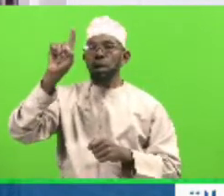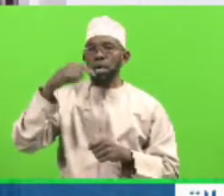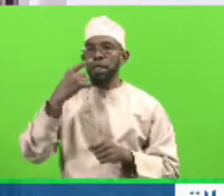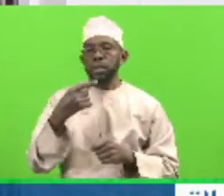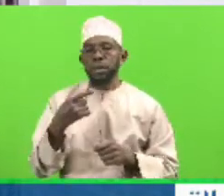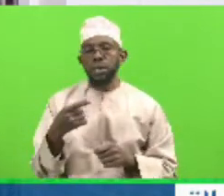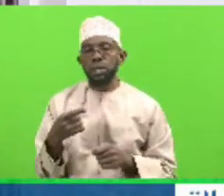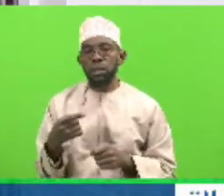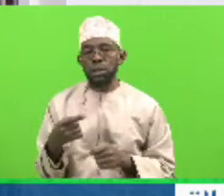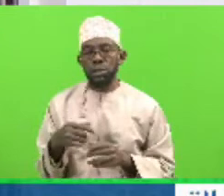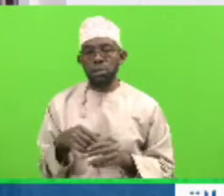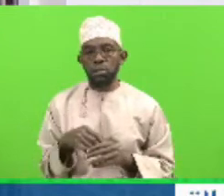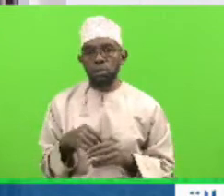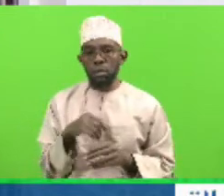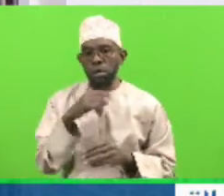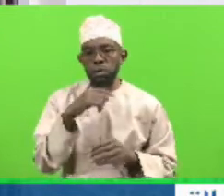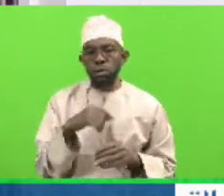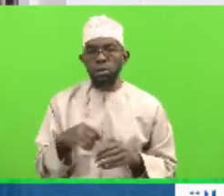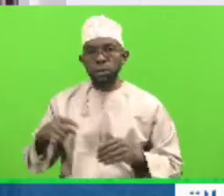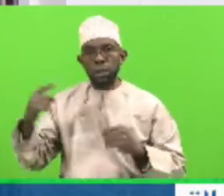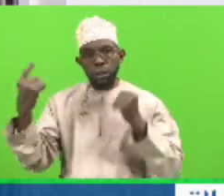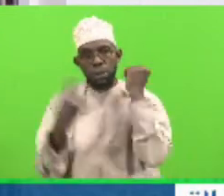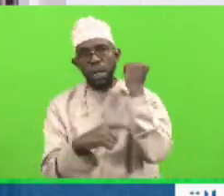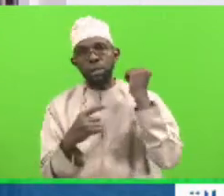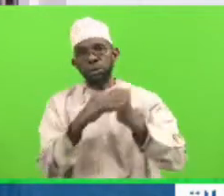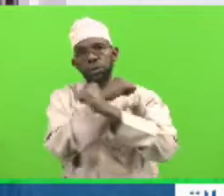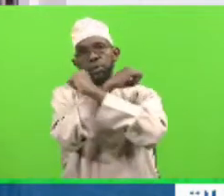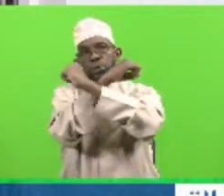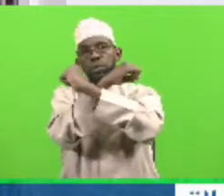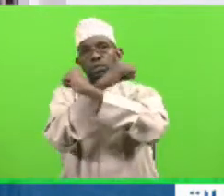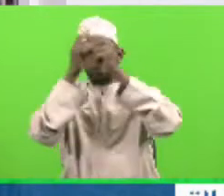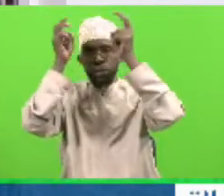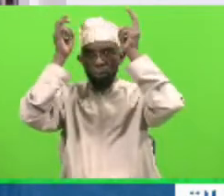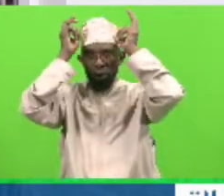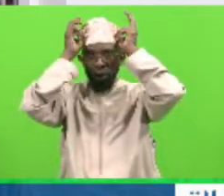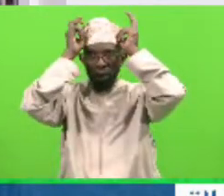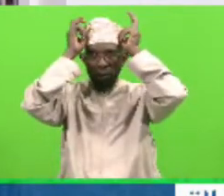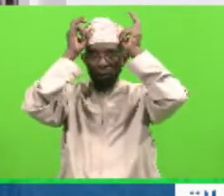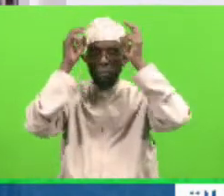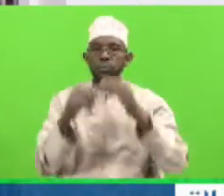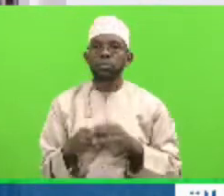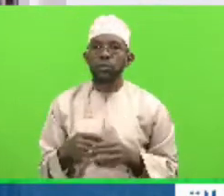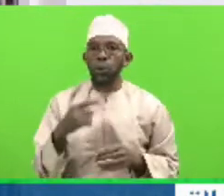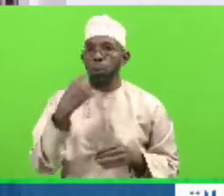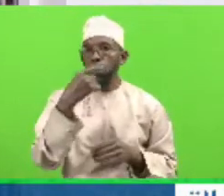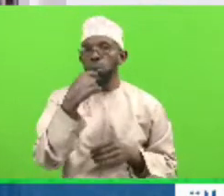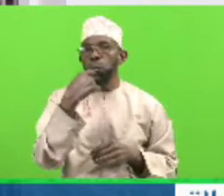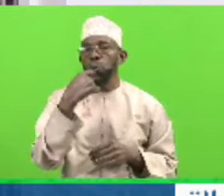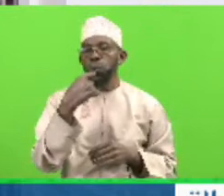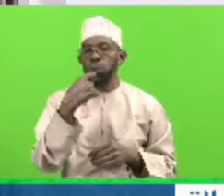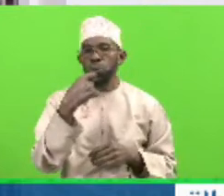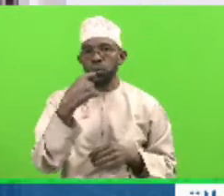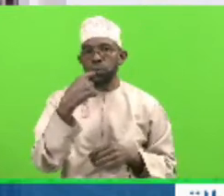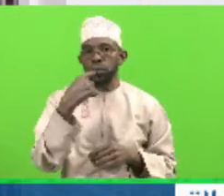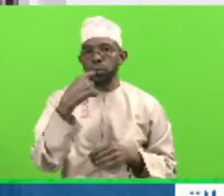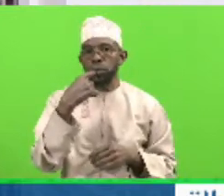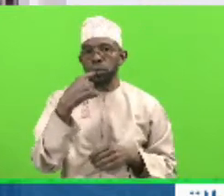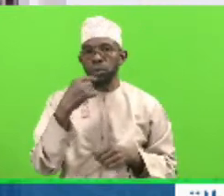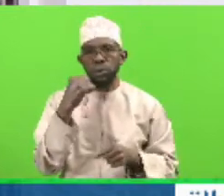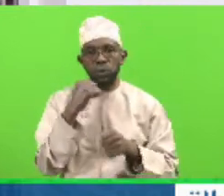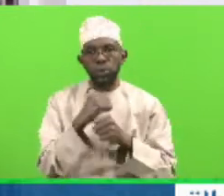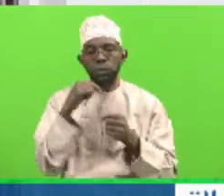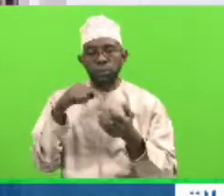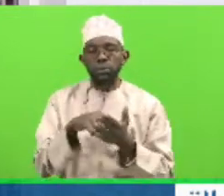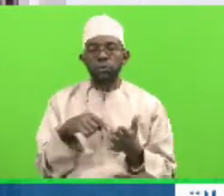ومقضه وعقابه وعذابه. أعوذ بالله من الشيطان الرجيم. ومن يهن الله فما له